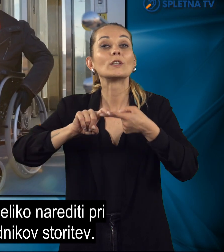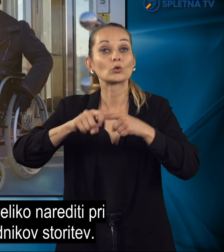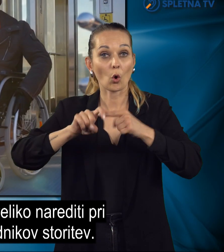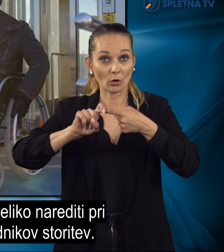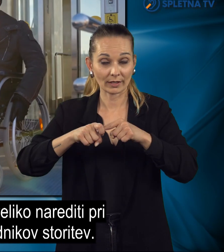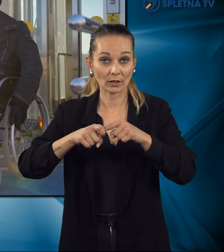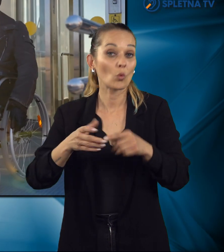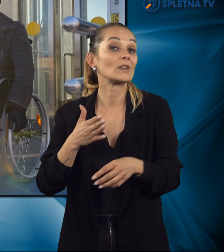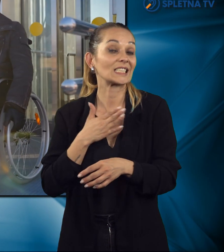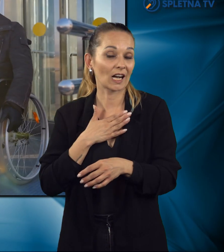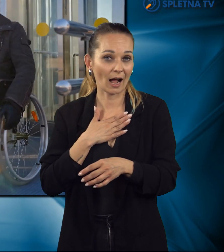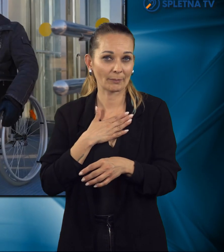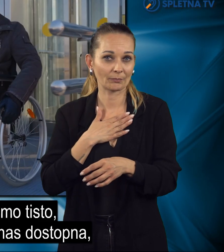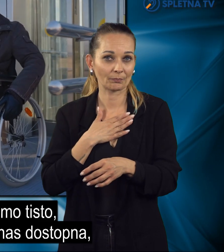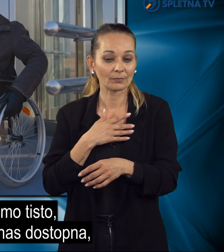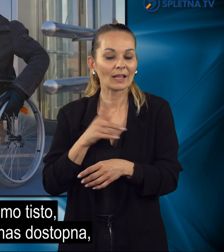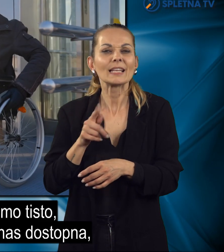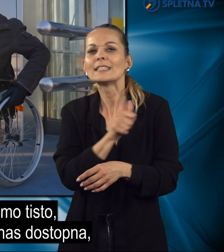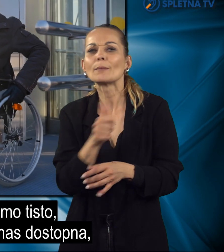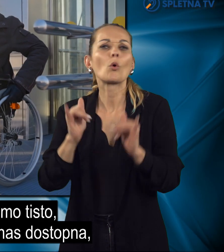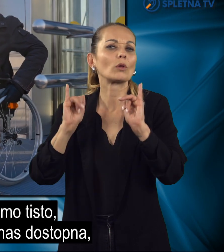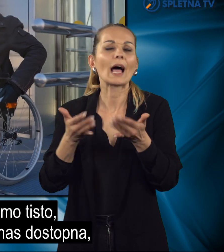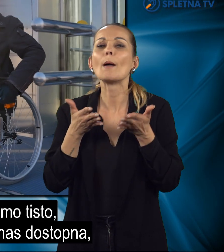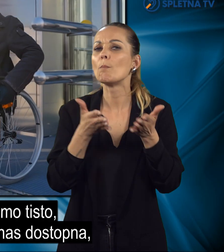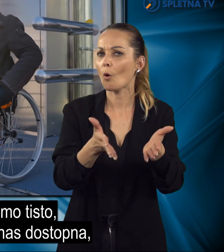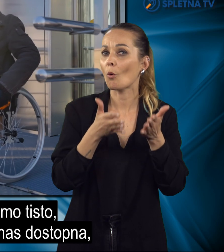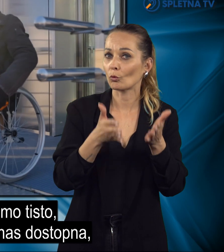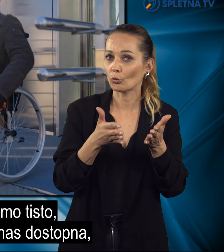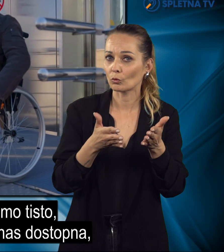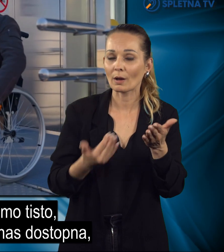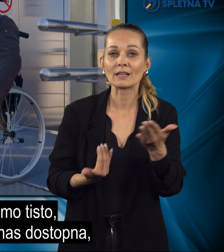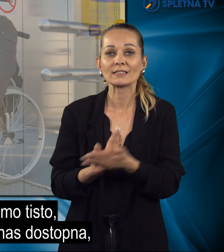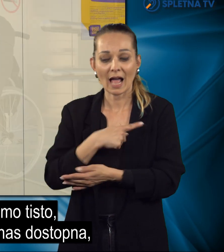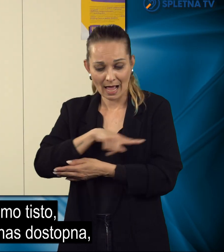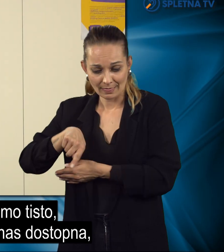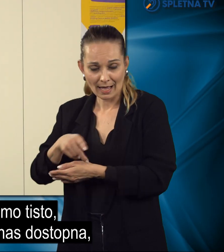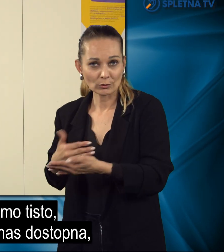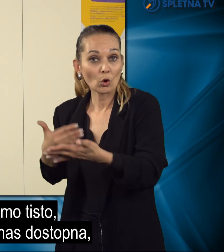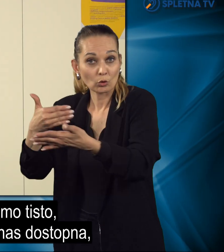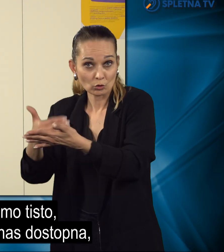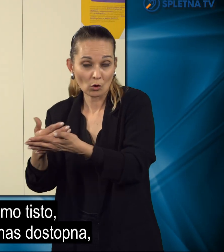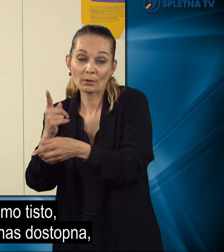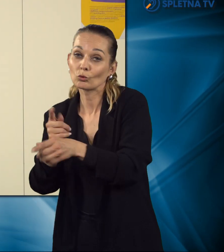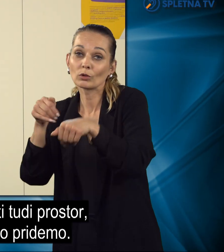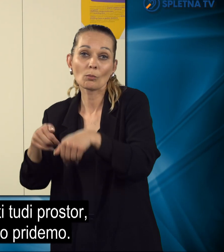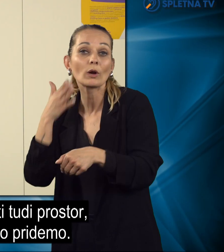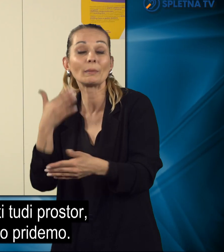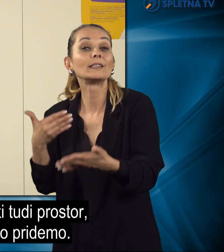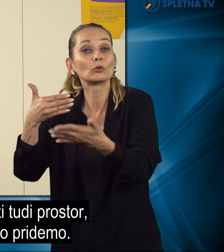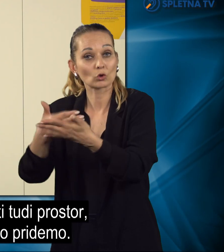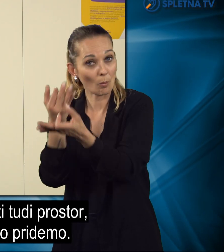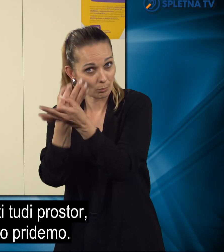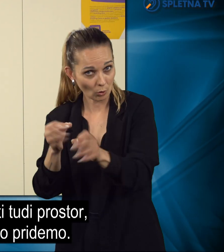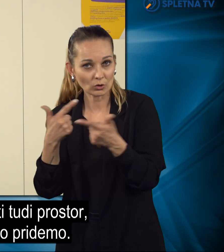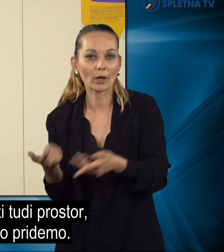ponudnikov storitev. Namreč ni samo tisto, da je ponudba za nas dostopna, dostopen mora